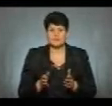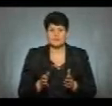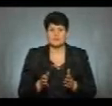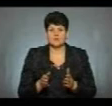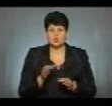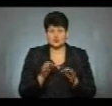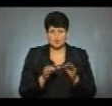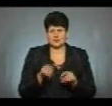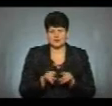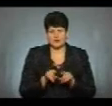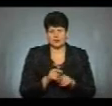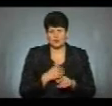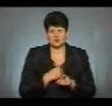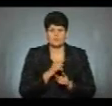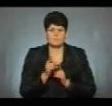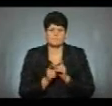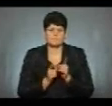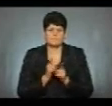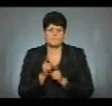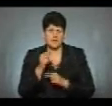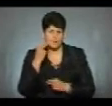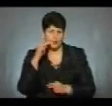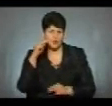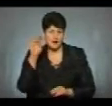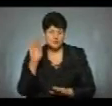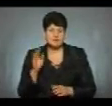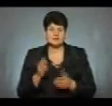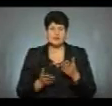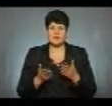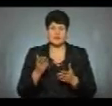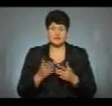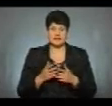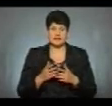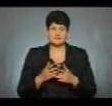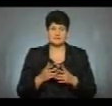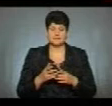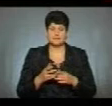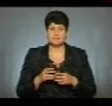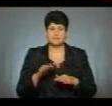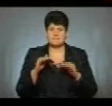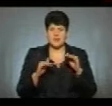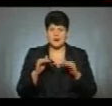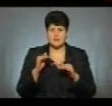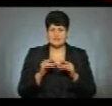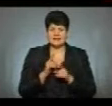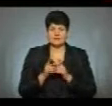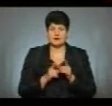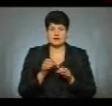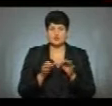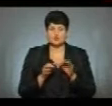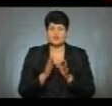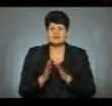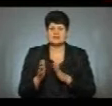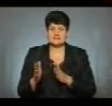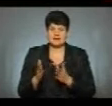Суди також хочуть трансформуватись і покращуватись, але параметри реформування судової системи